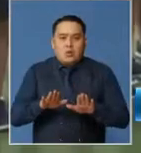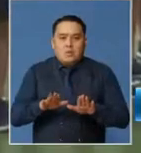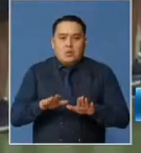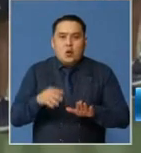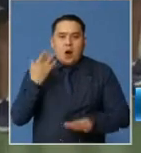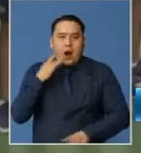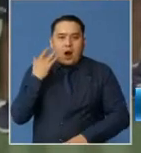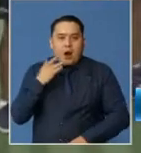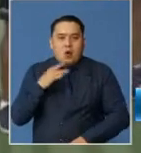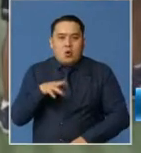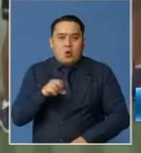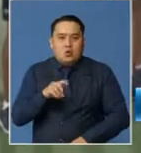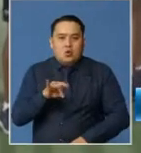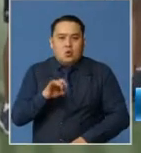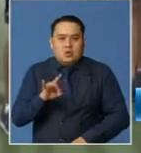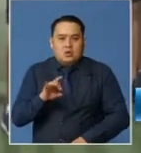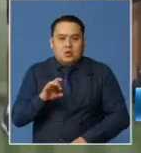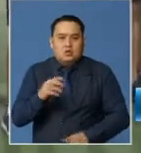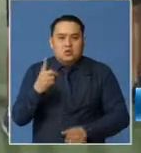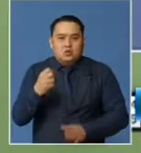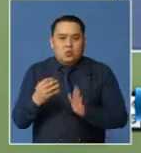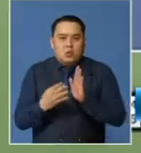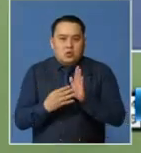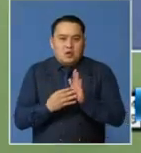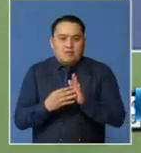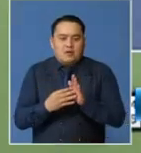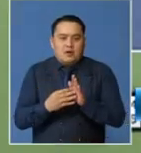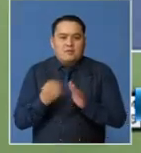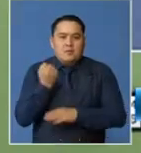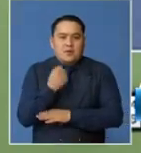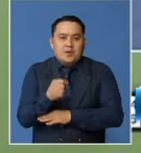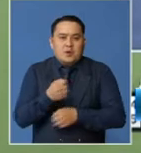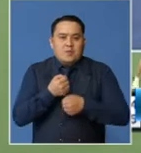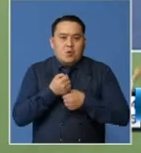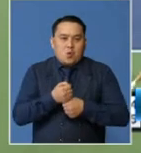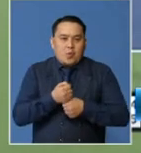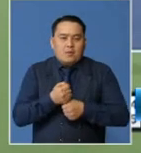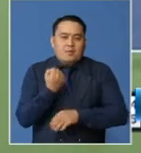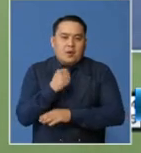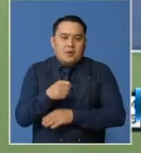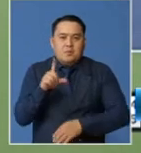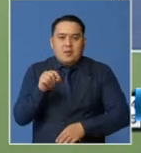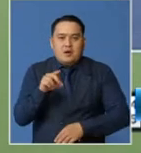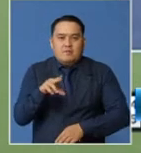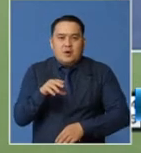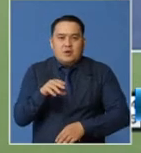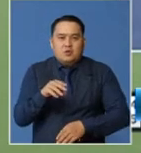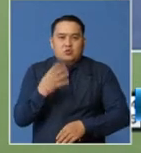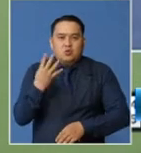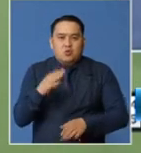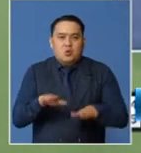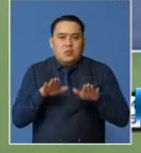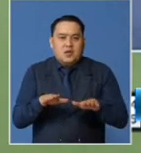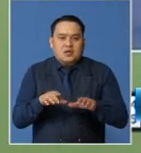Больше пока что у американца Джимми Коннорса. На его счету 109 трофеев. Благодаря этой победе в понедельник Федерер поднимется на